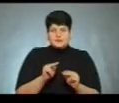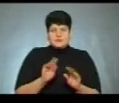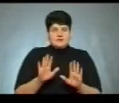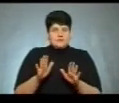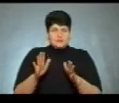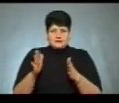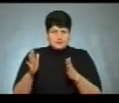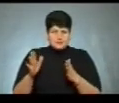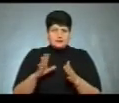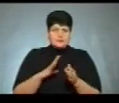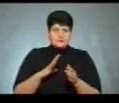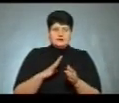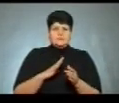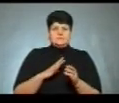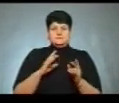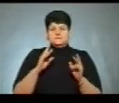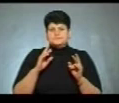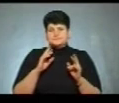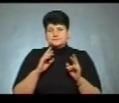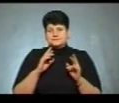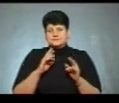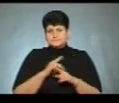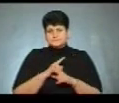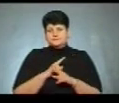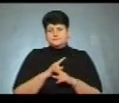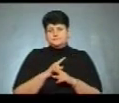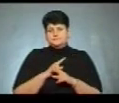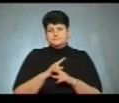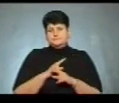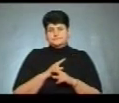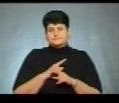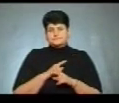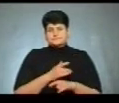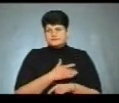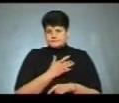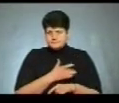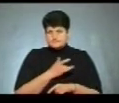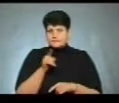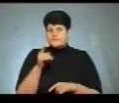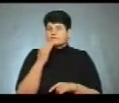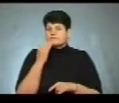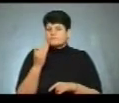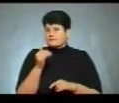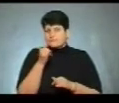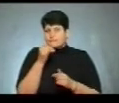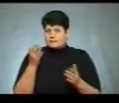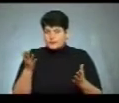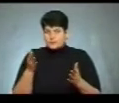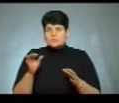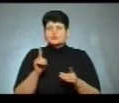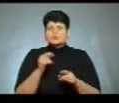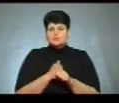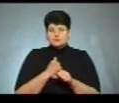щодо та, як ви кажете, чи вчинок недобросовісний няні, з якої усної домовленості, з неї запитатися неможливо про вчинений чи